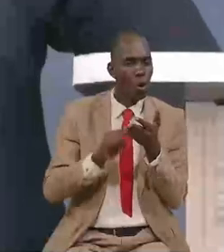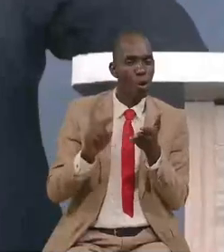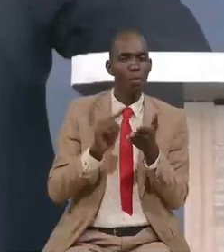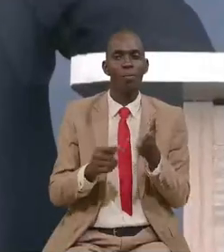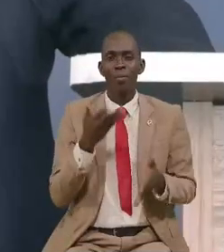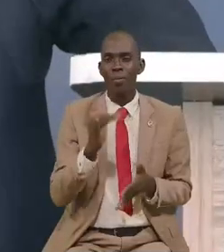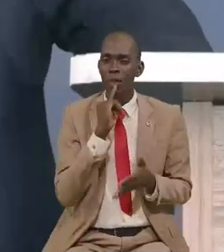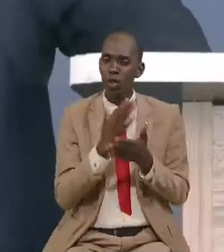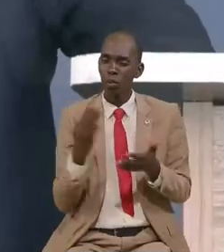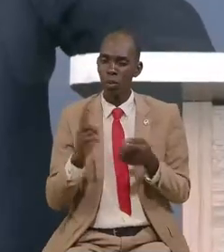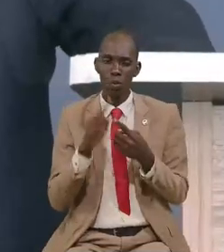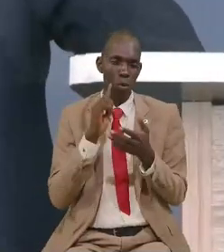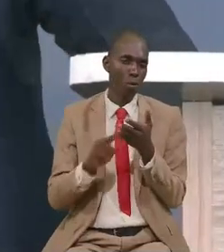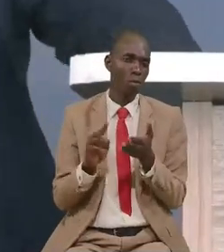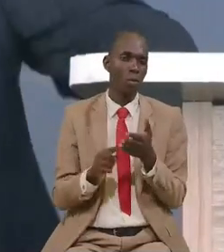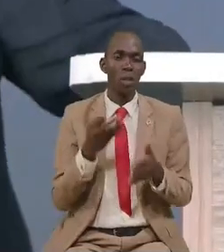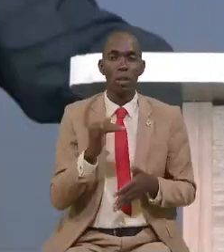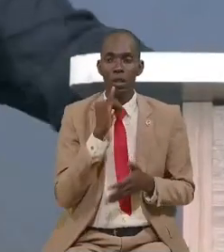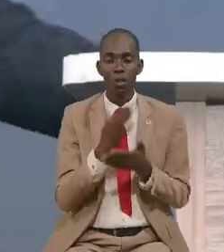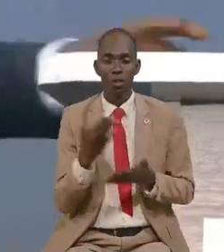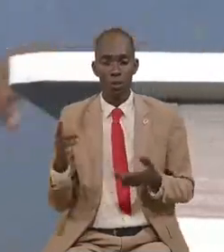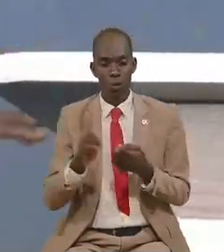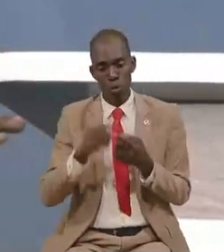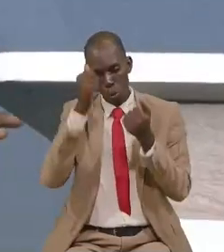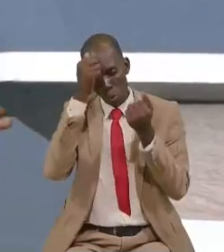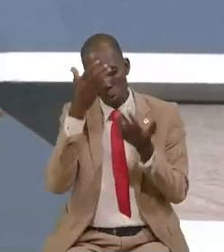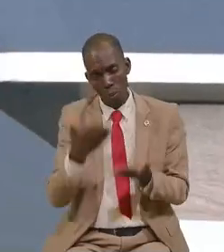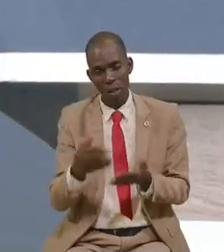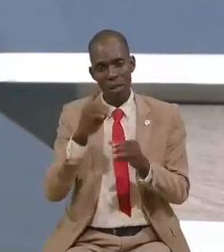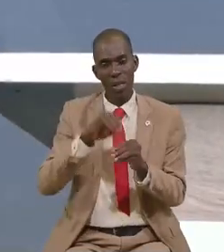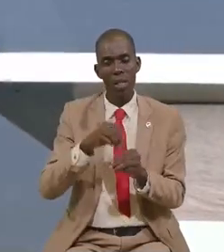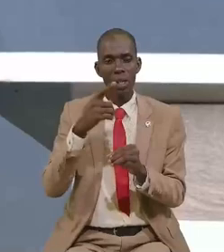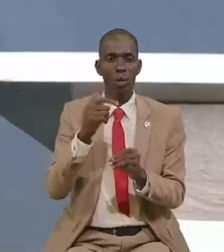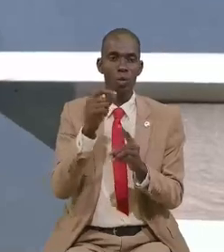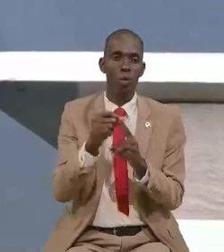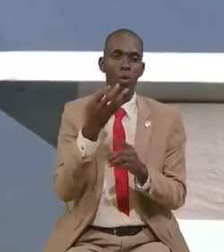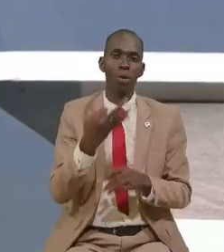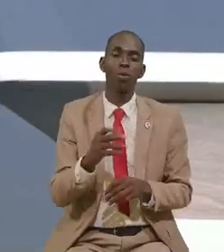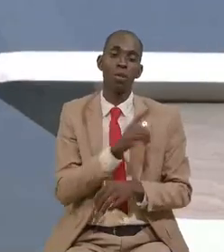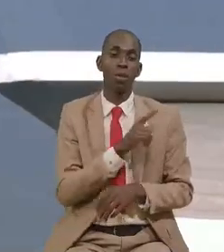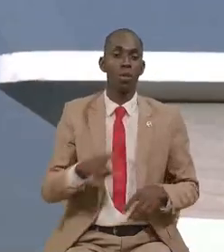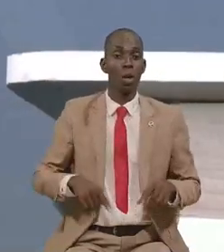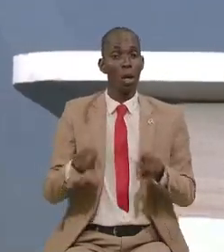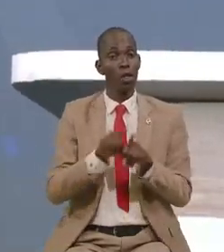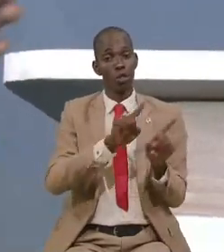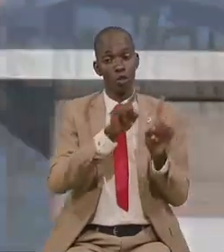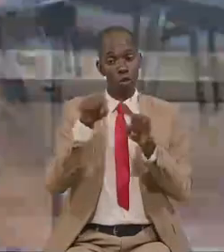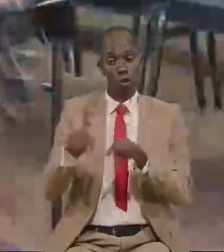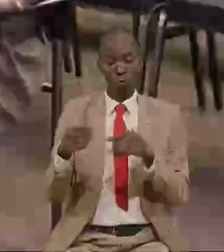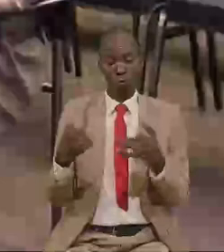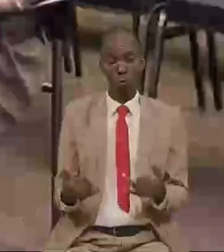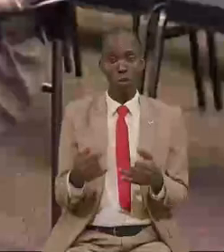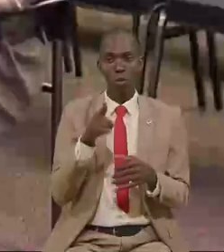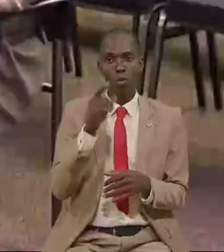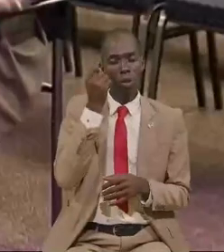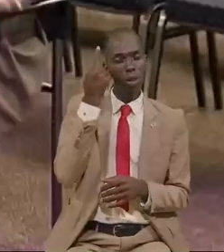à observer, il y a quelque chose à obéir dans la parole du Seigneur. Alors quand tu viens, tu comprends,